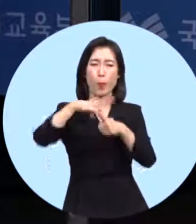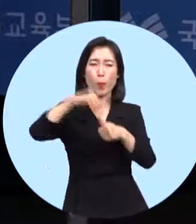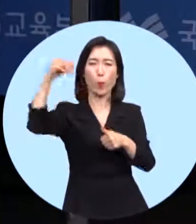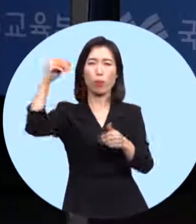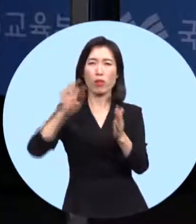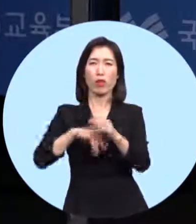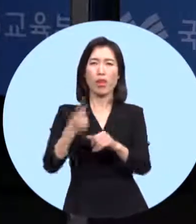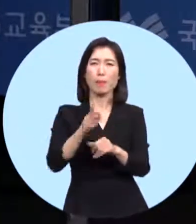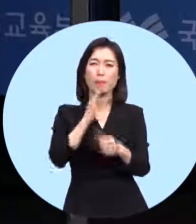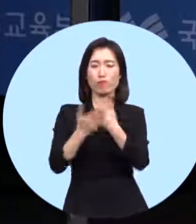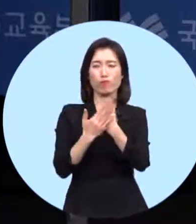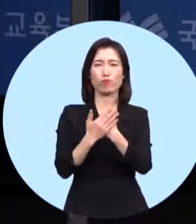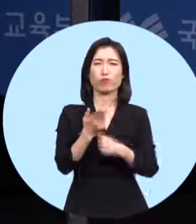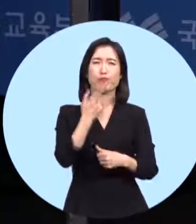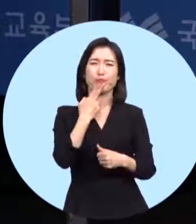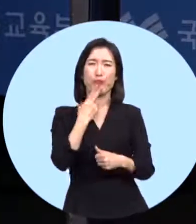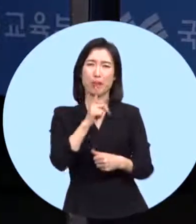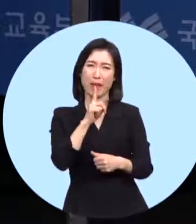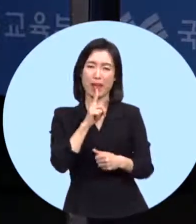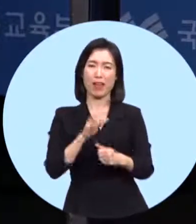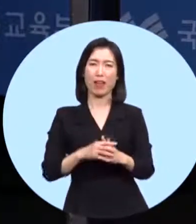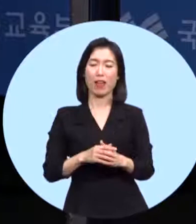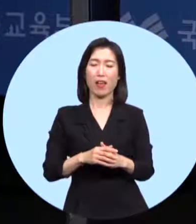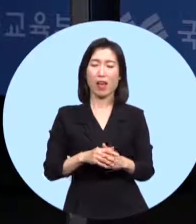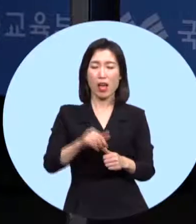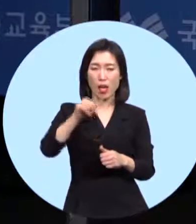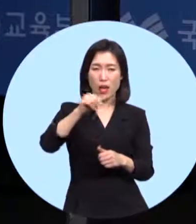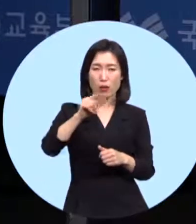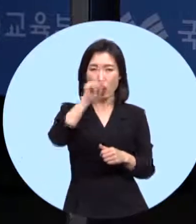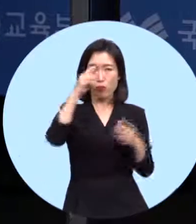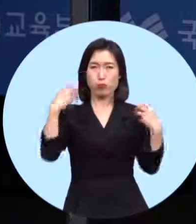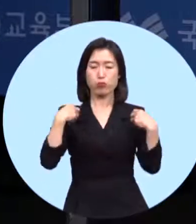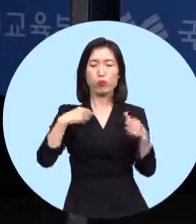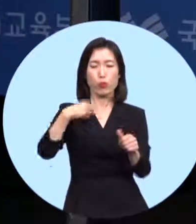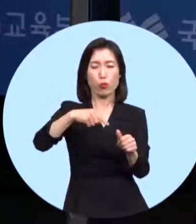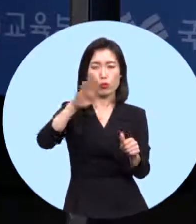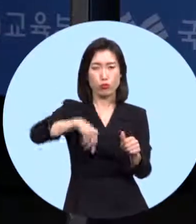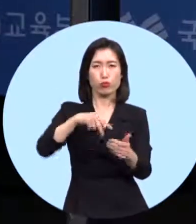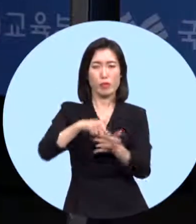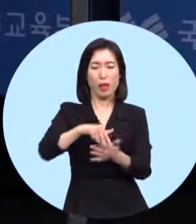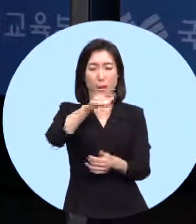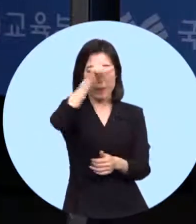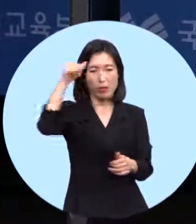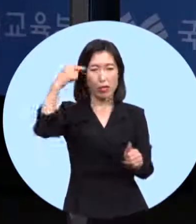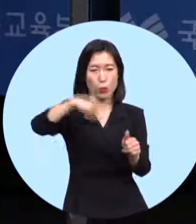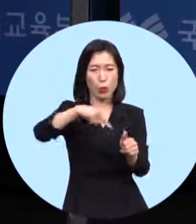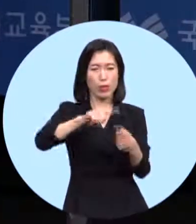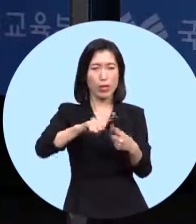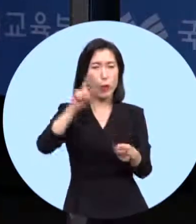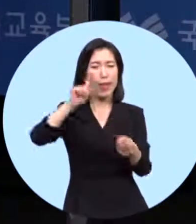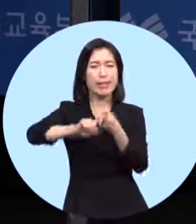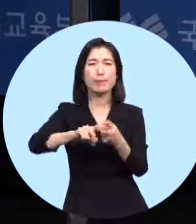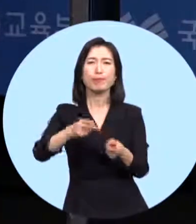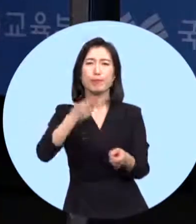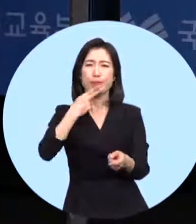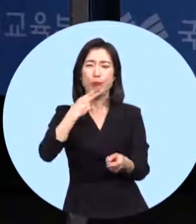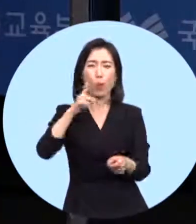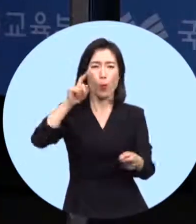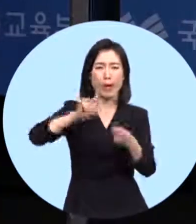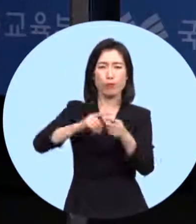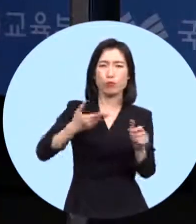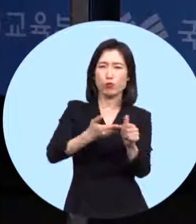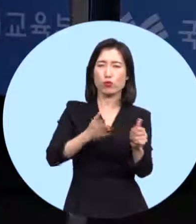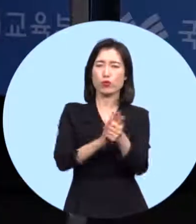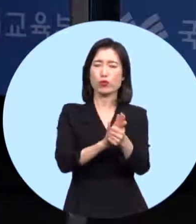않는다. 교육부가 평생교육에는 예산도 작게 하고 관심도 기울이지 않고 있다.